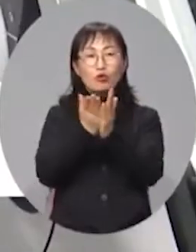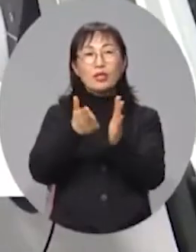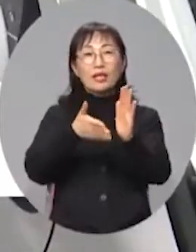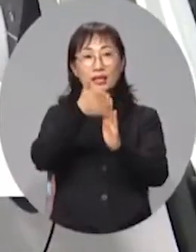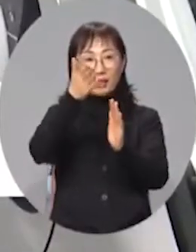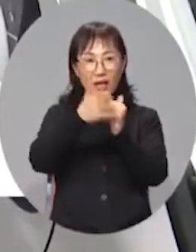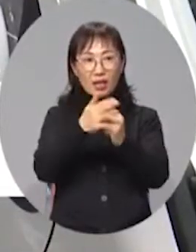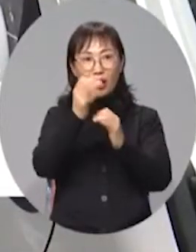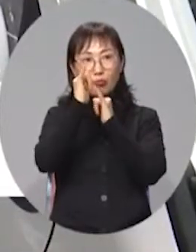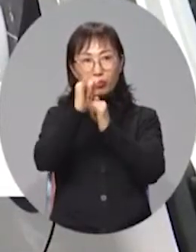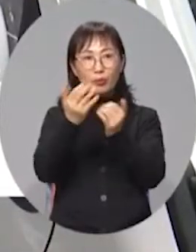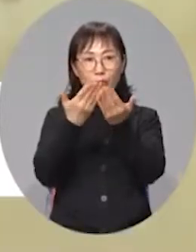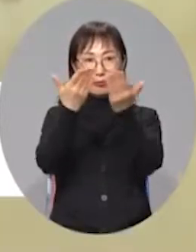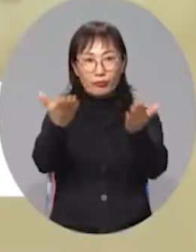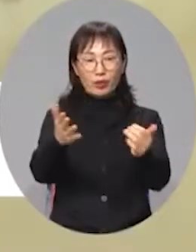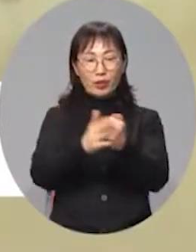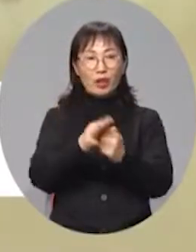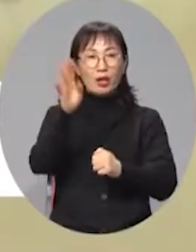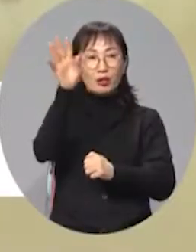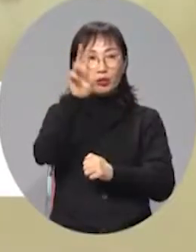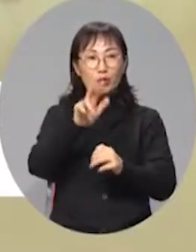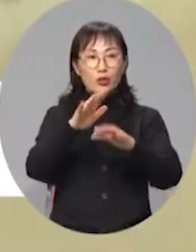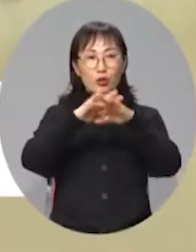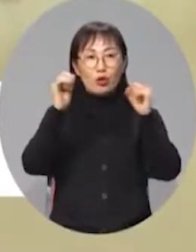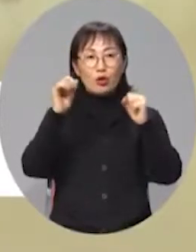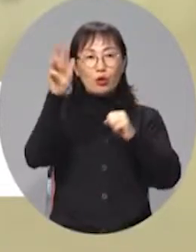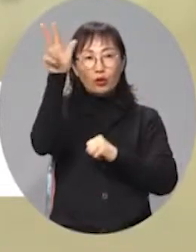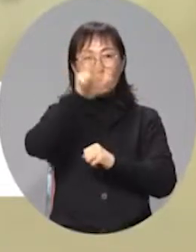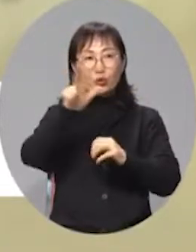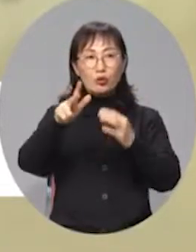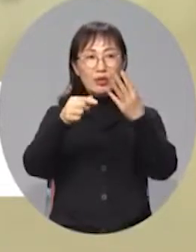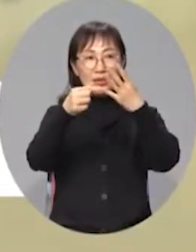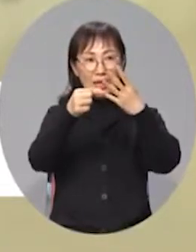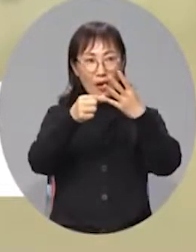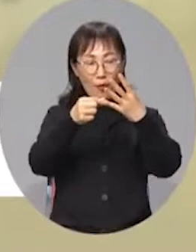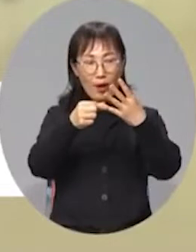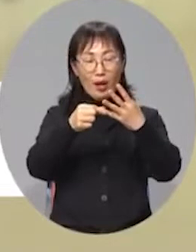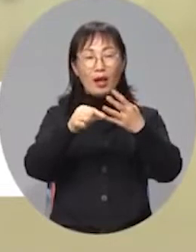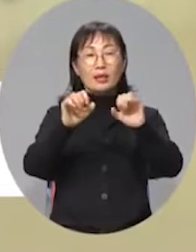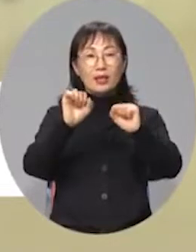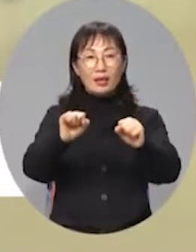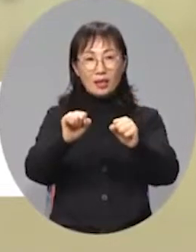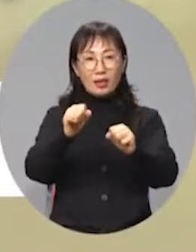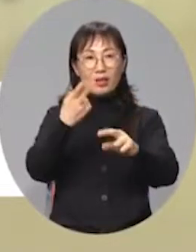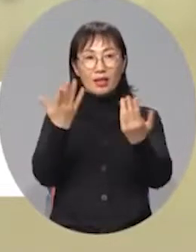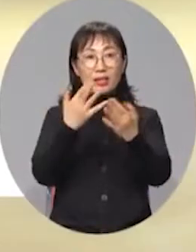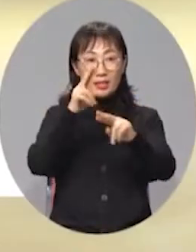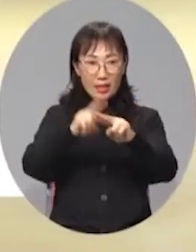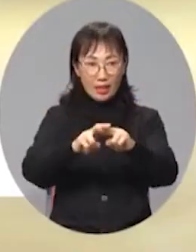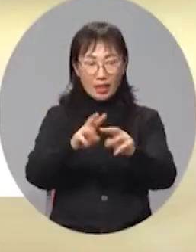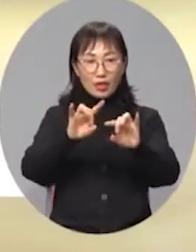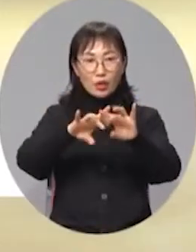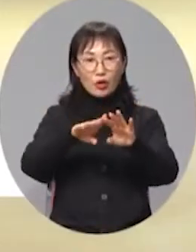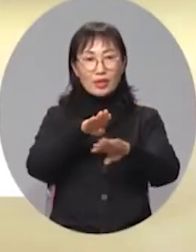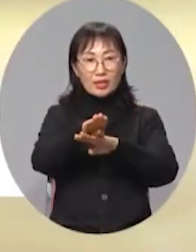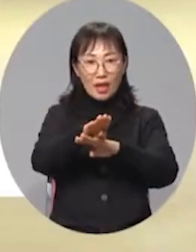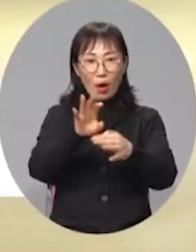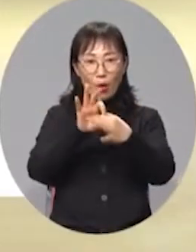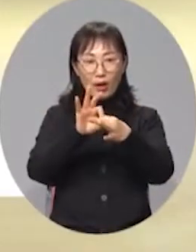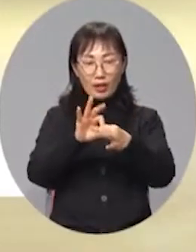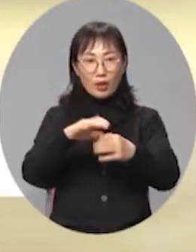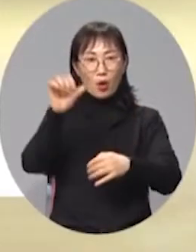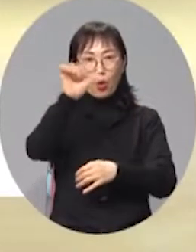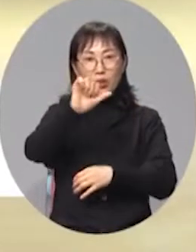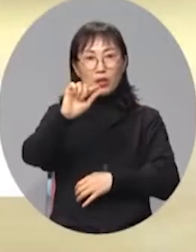했습니다 전국 네번째 상생 0 일자리 사업 인 군 선영 일자리 는 전기차 관련 5개 업체가 5100